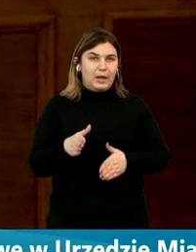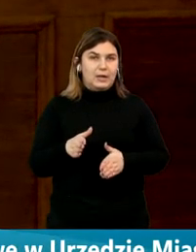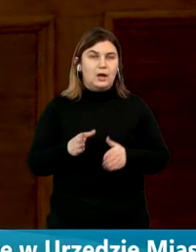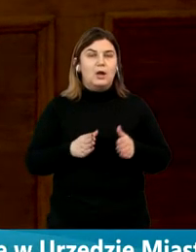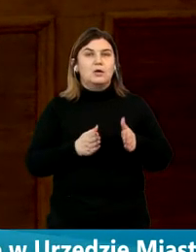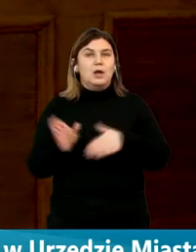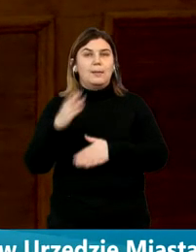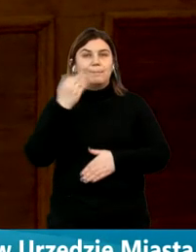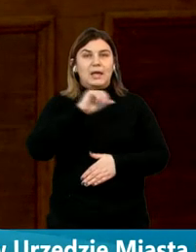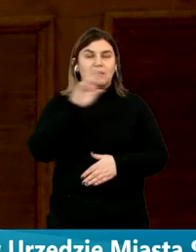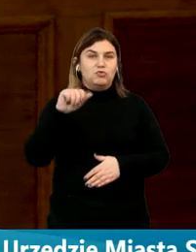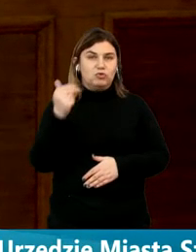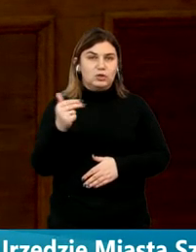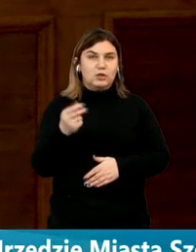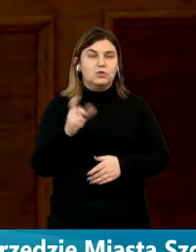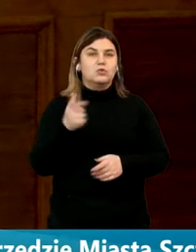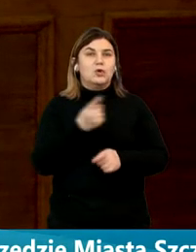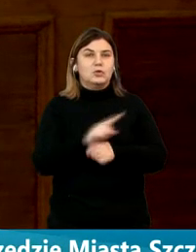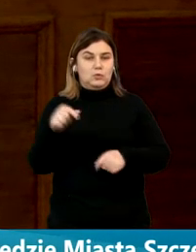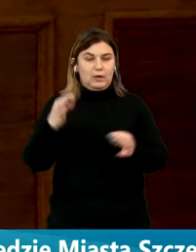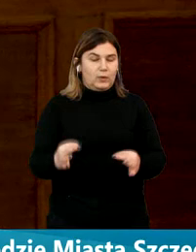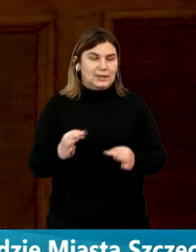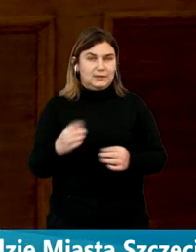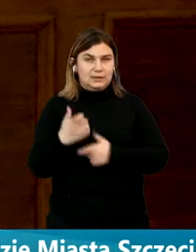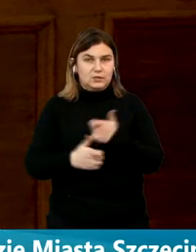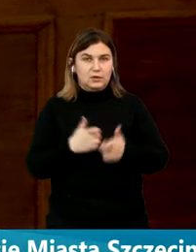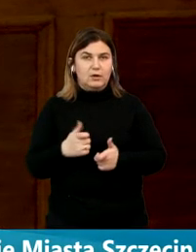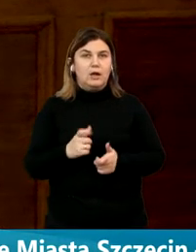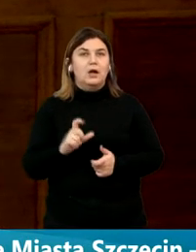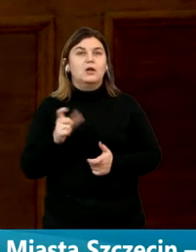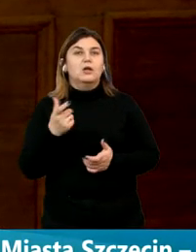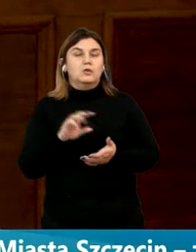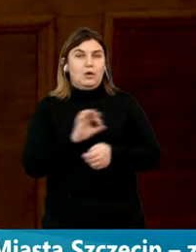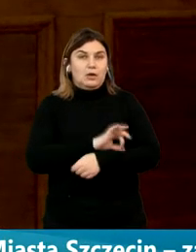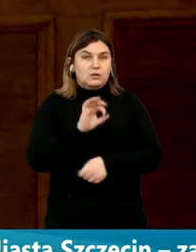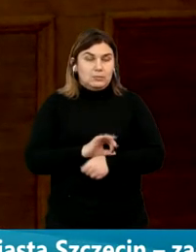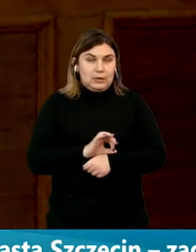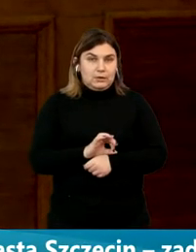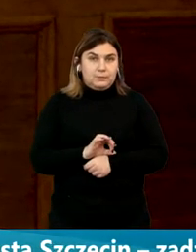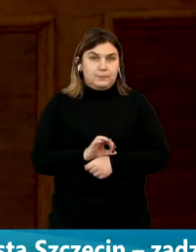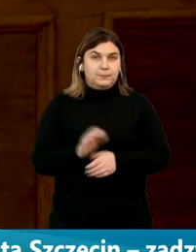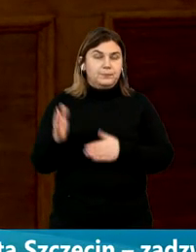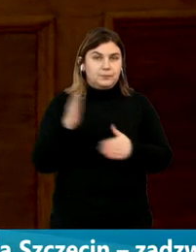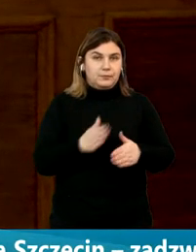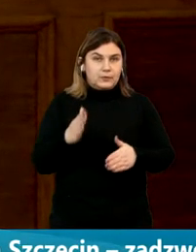a więc to, czego nie udało się w tej perspektywie zrobić, a co jest już zaprojektowane i przygotowane. Do tego mamy jeszcze